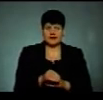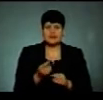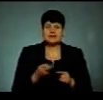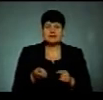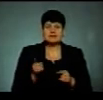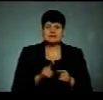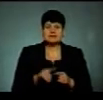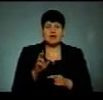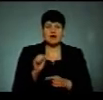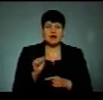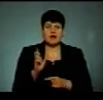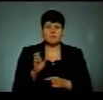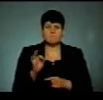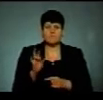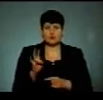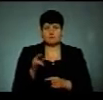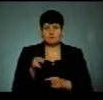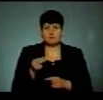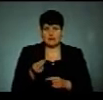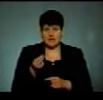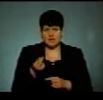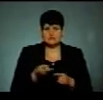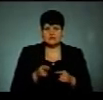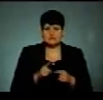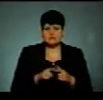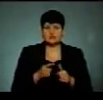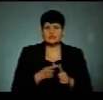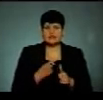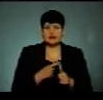звана абонплата. По суті, це назву,